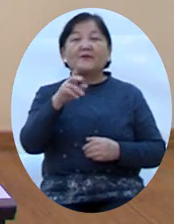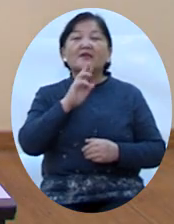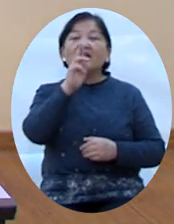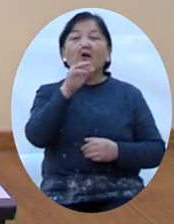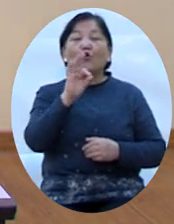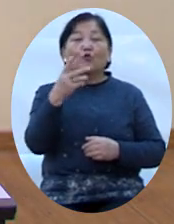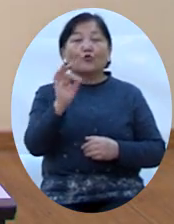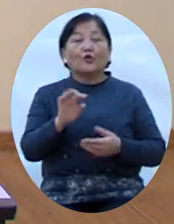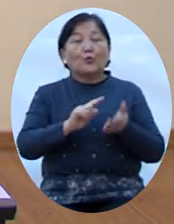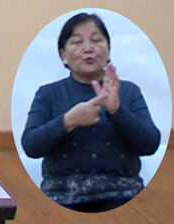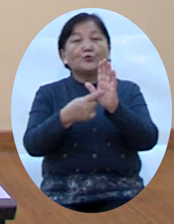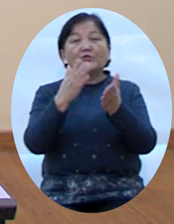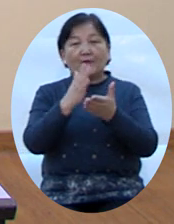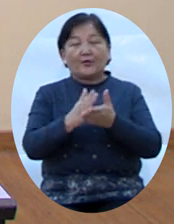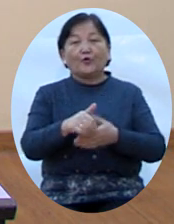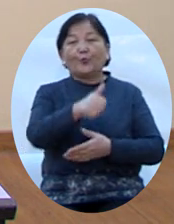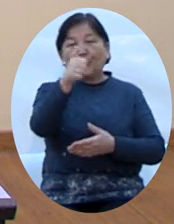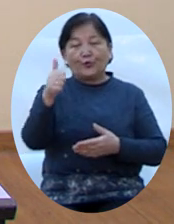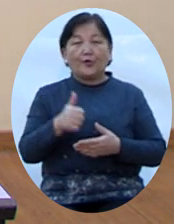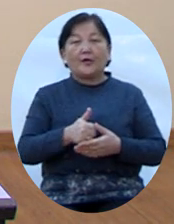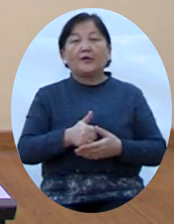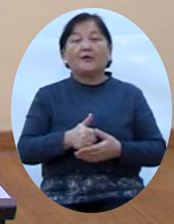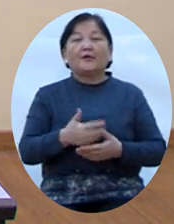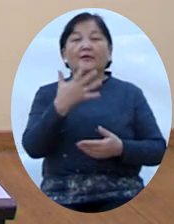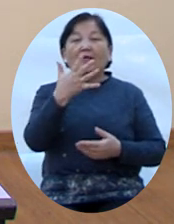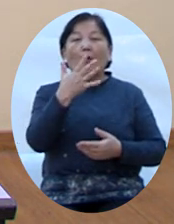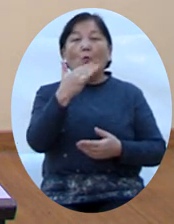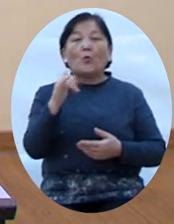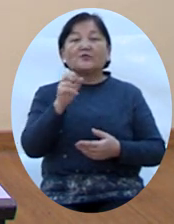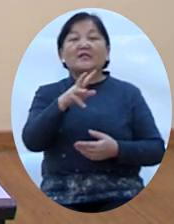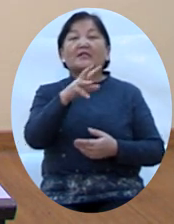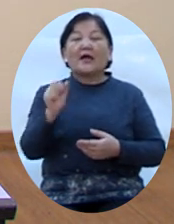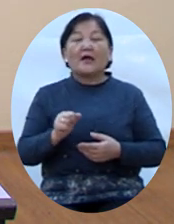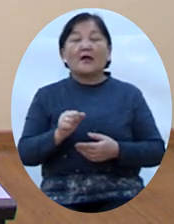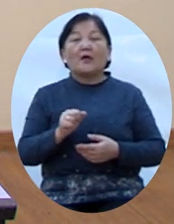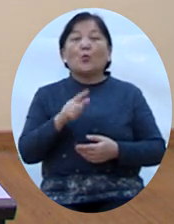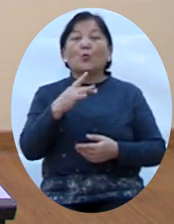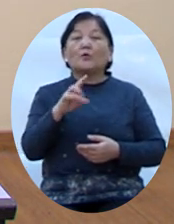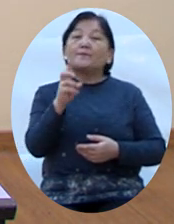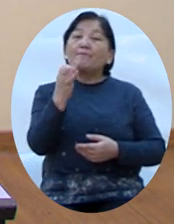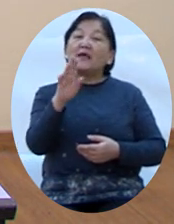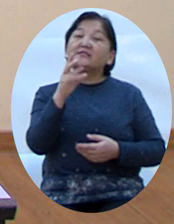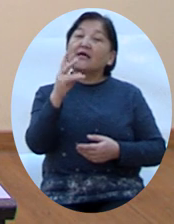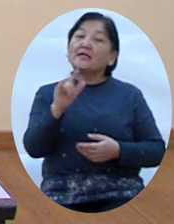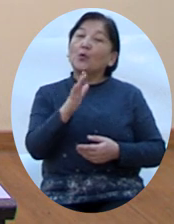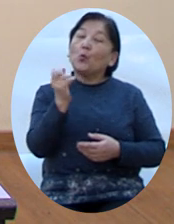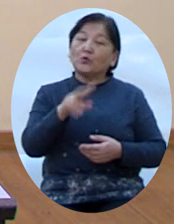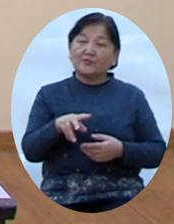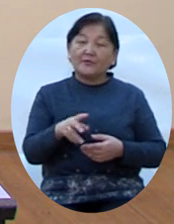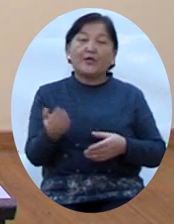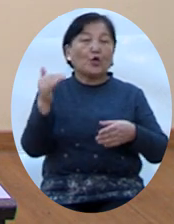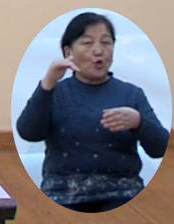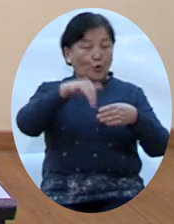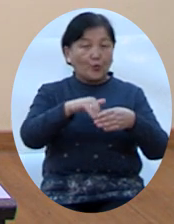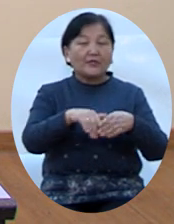За одоо бүгдээрээ дарах 5 уусамлаа хүрэн байцааны индикатор ашиглан уусамлын орчинг шалгая.